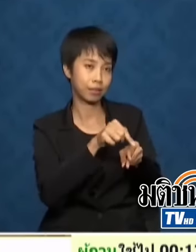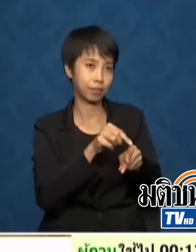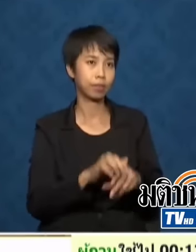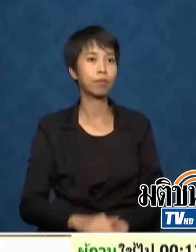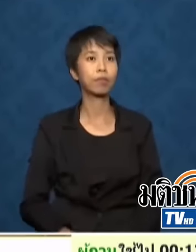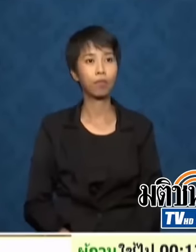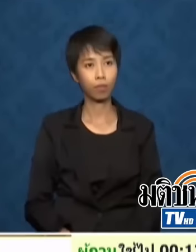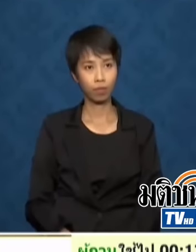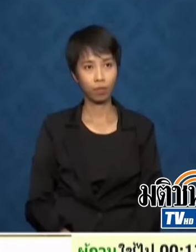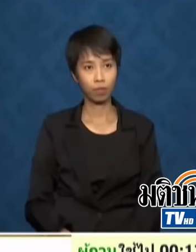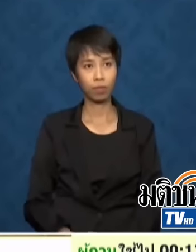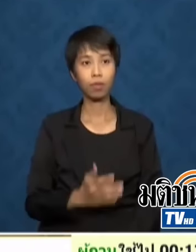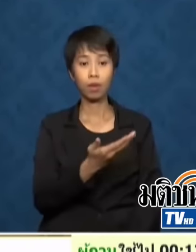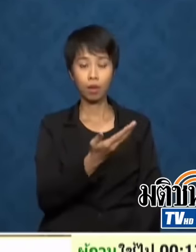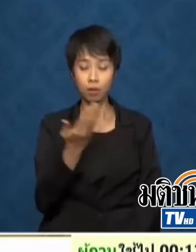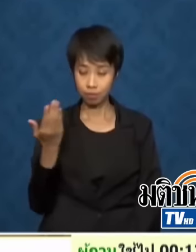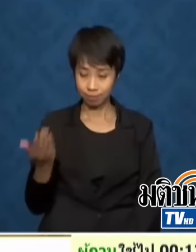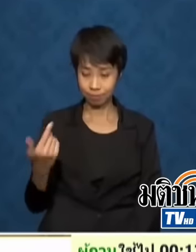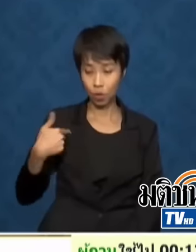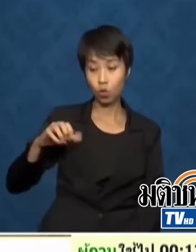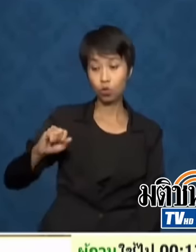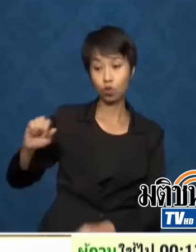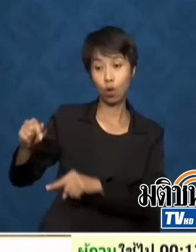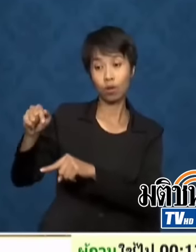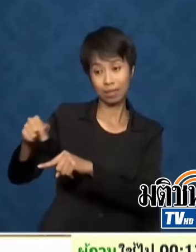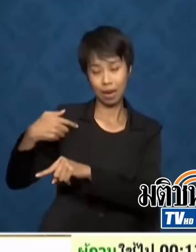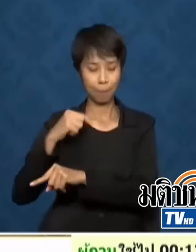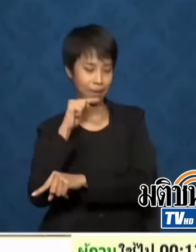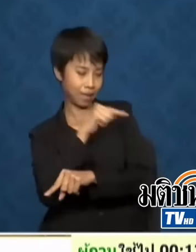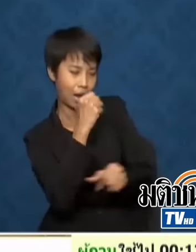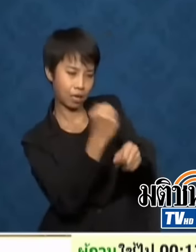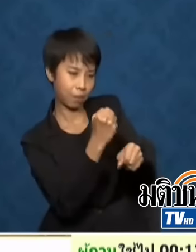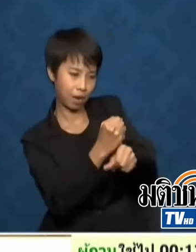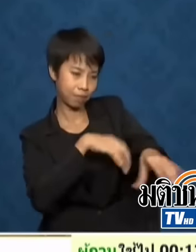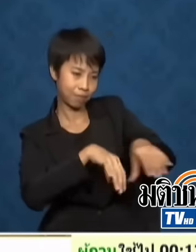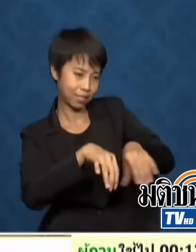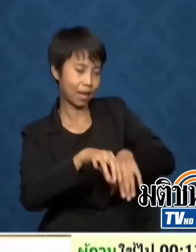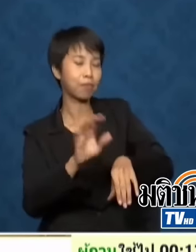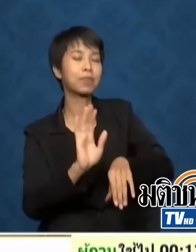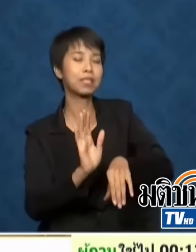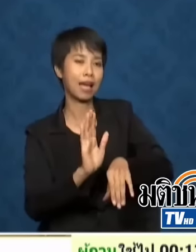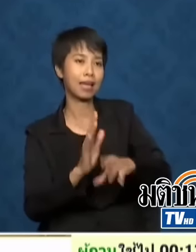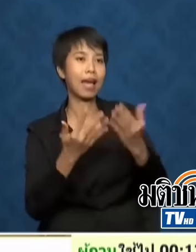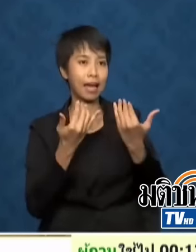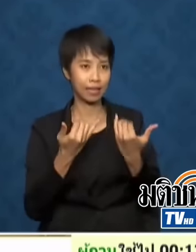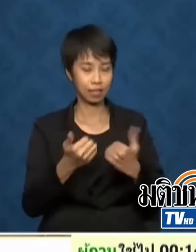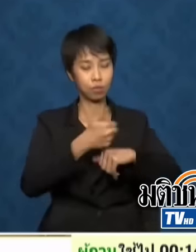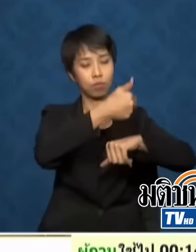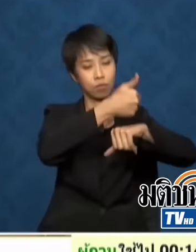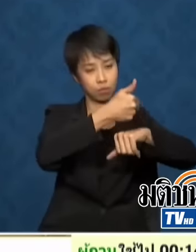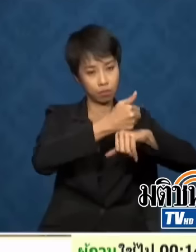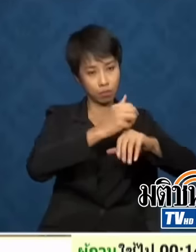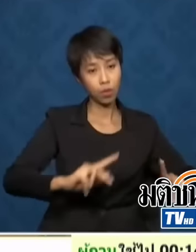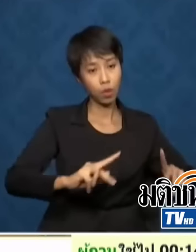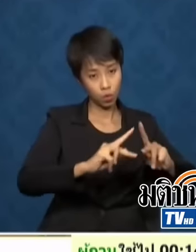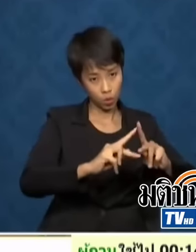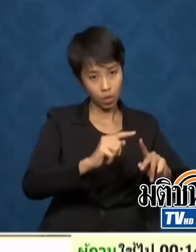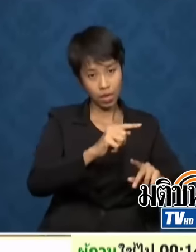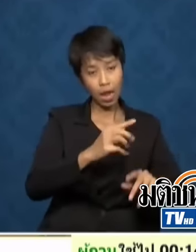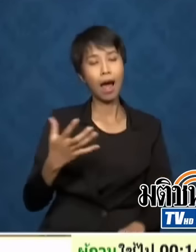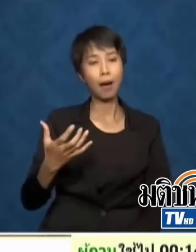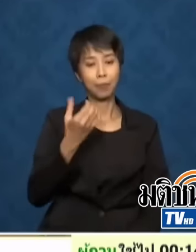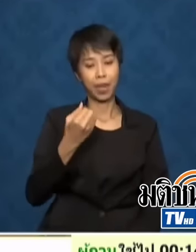าท่านณัฐวุฒินะครับไม่ได้ไปสั่งการอะไรและสุดท้ายนะครับท่านรัฐมนตรีมีอำนาจบังคับให้ทั้งองคา